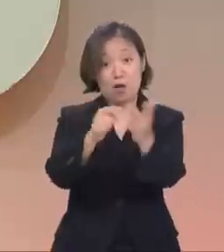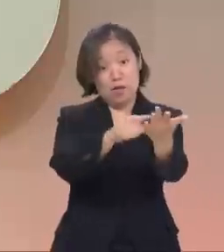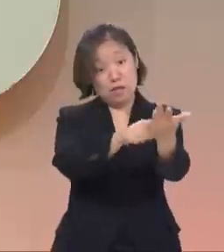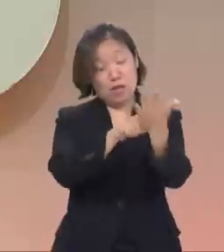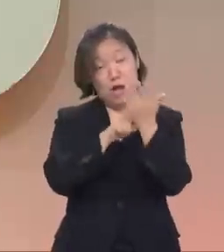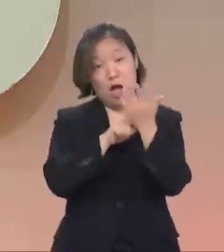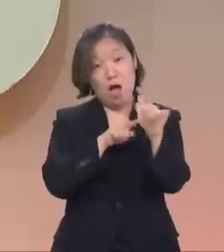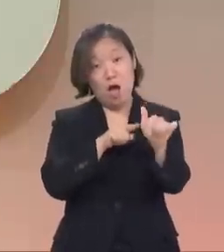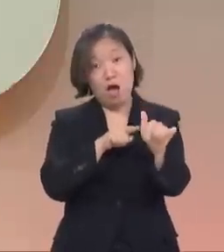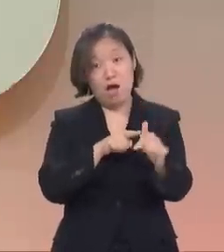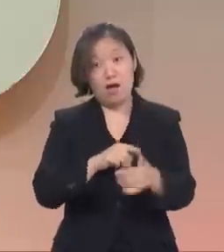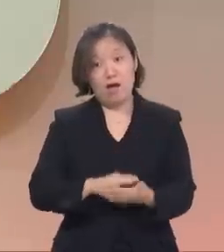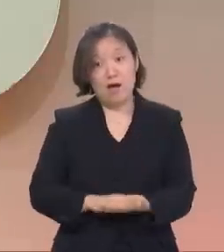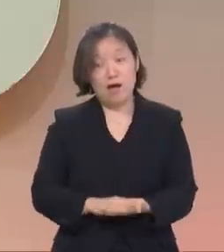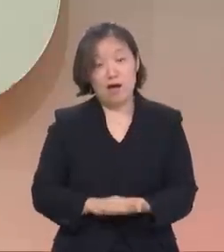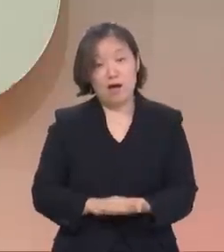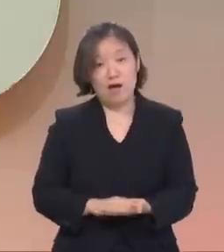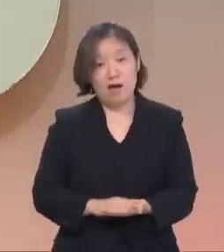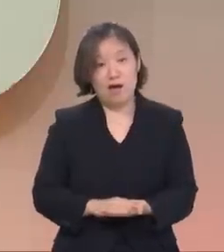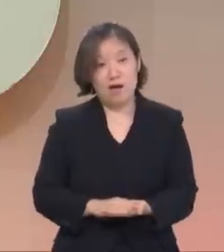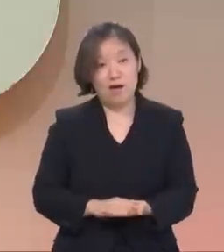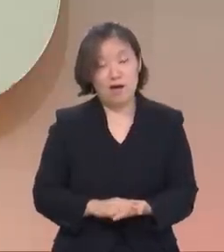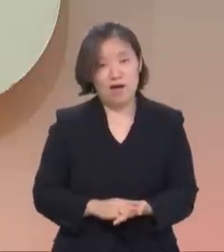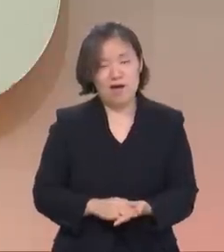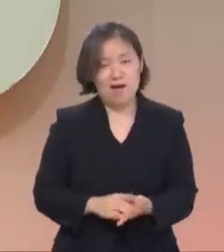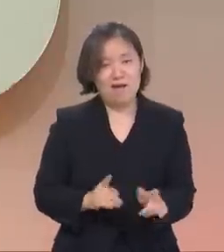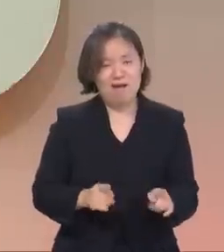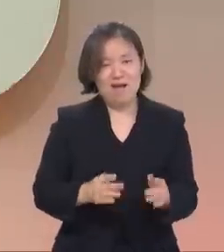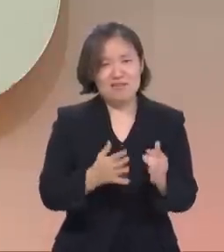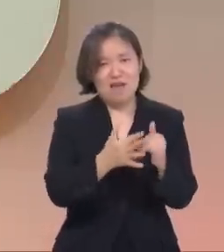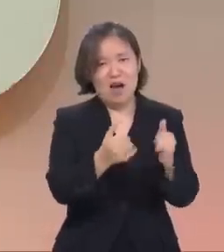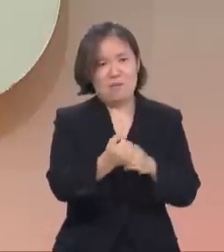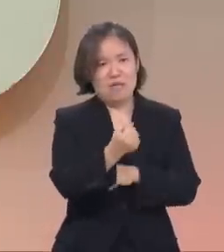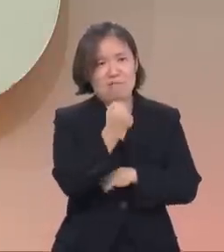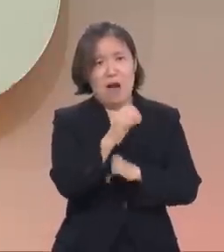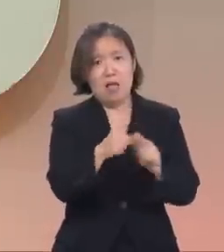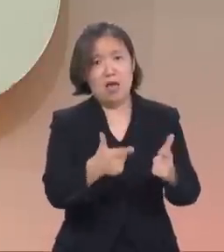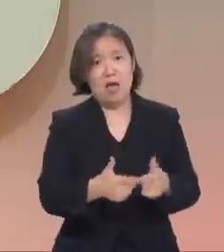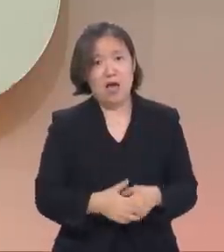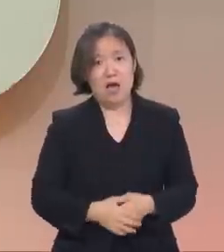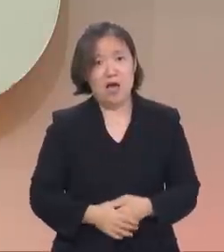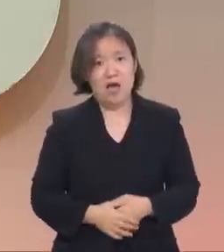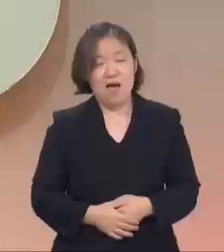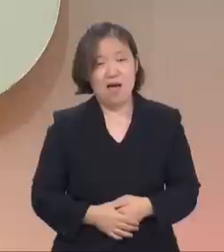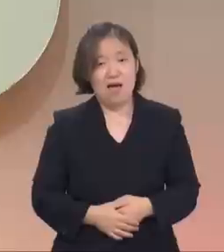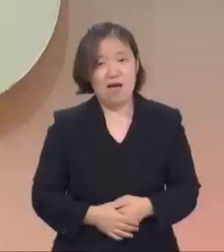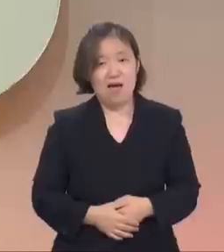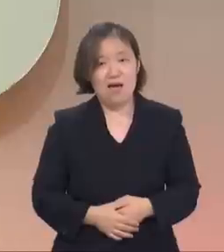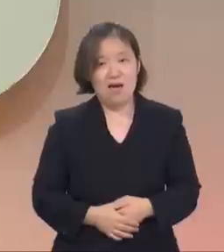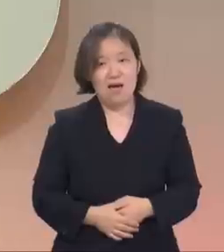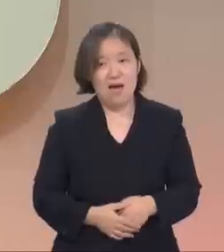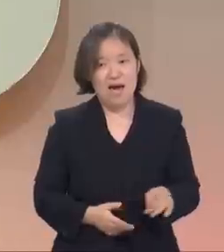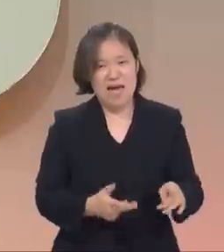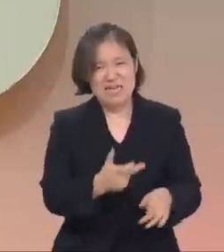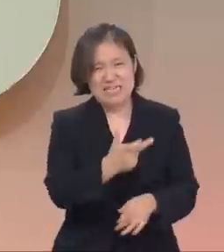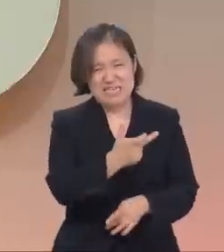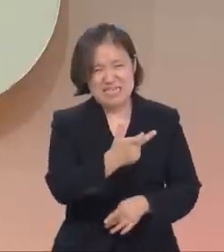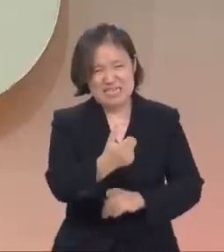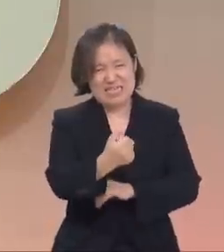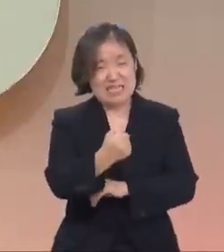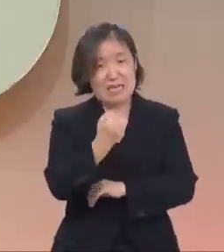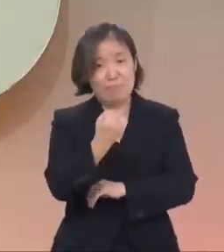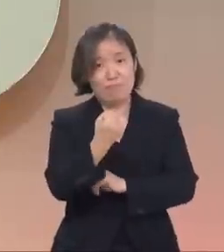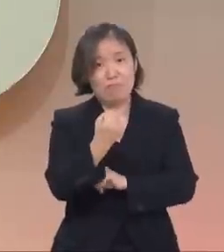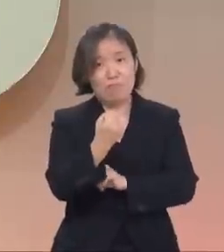스님 하면서 도저히 인간의 힘으로는 믿을 수가 없는